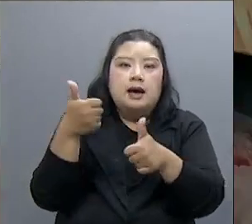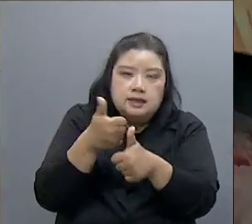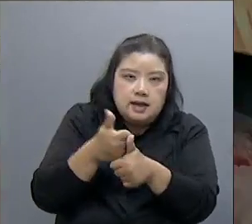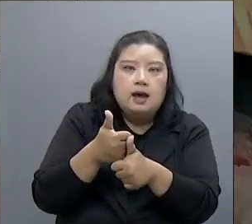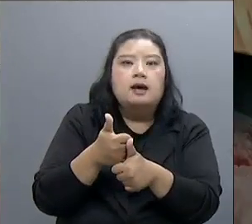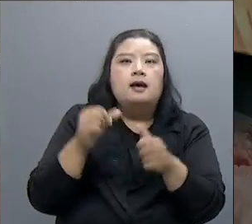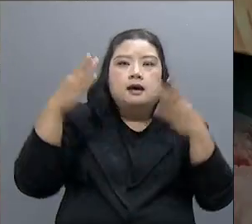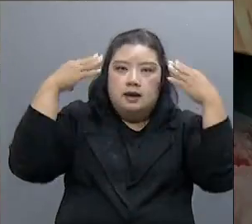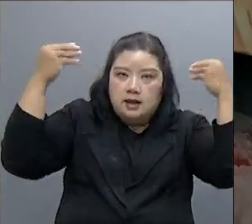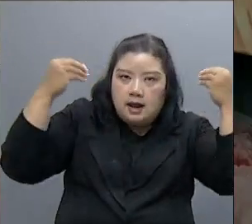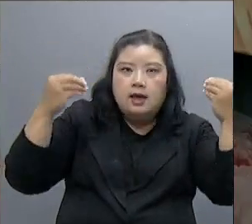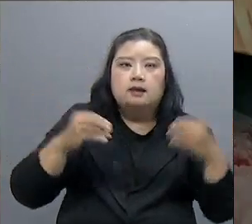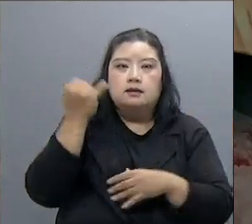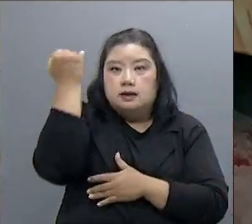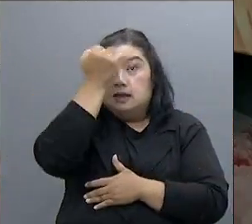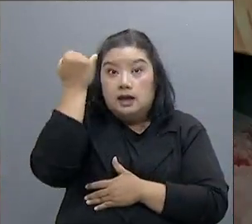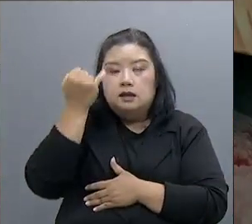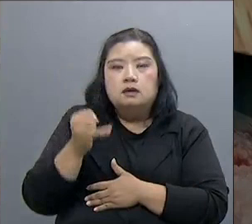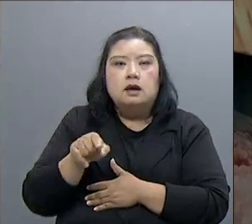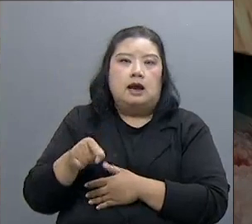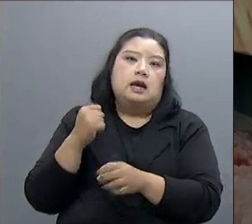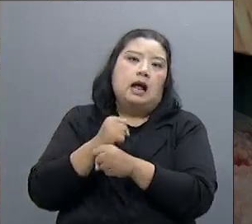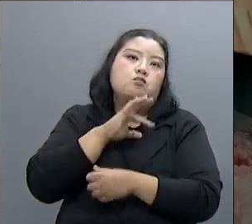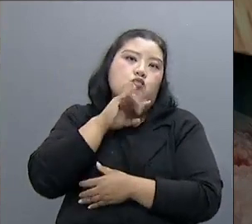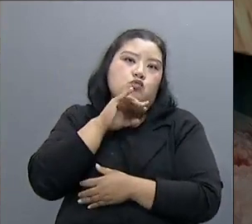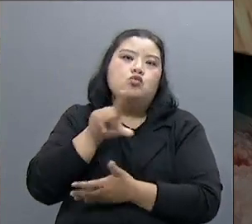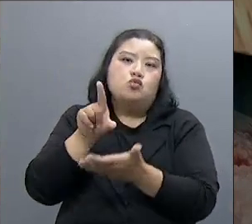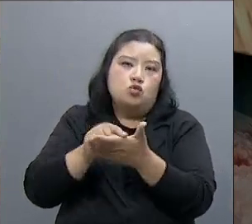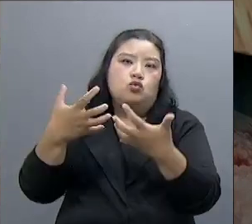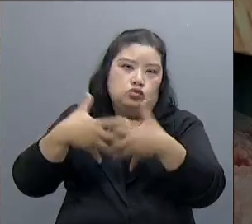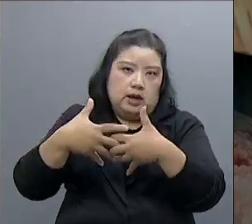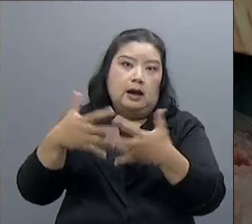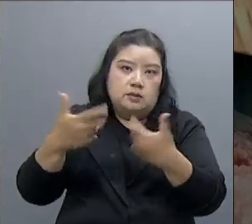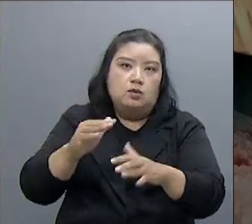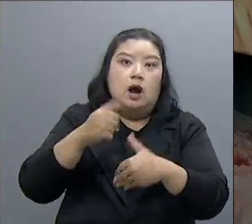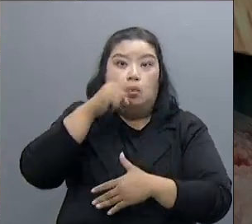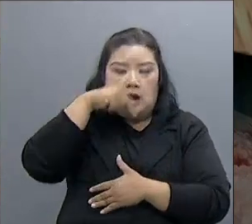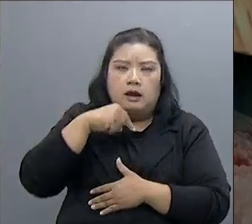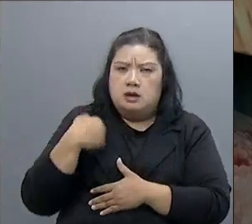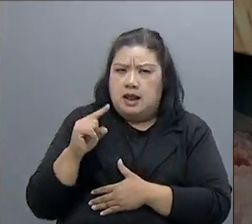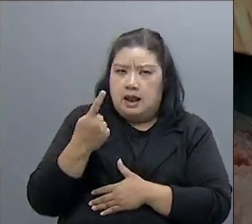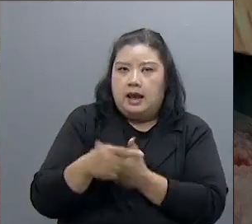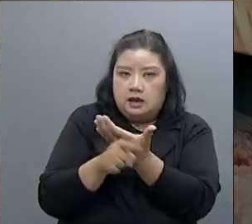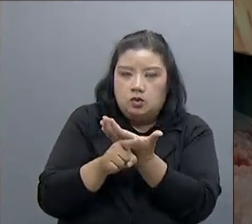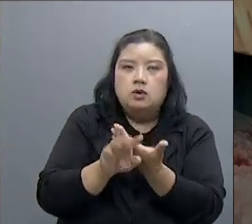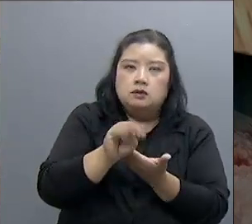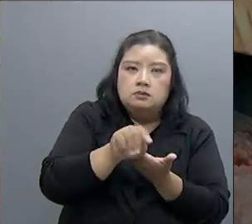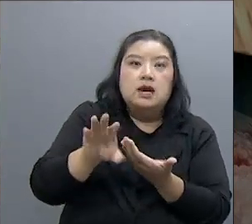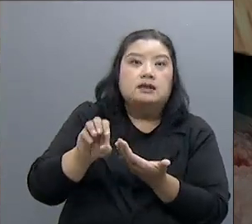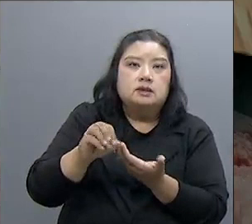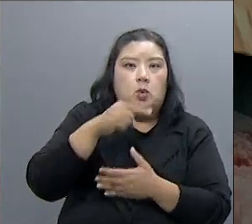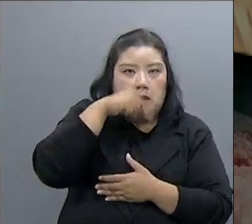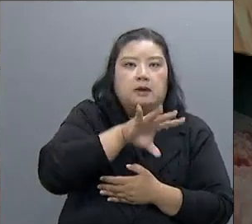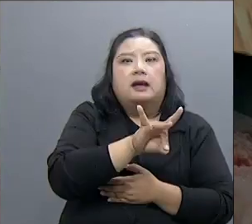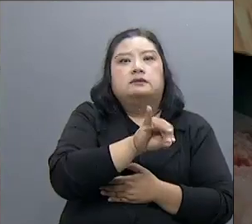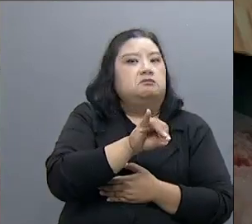ต้นซึ่งประเทศเหล่านี้นะครับมีต้นทุนการผลิตที่ต่ำกว่าประเทศไทยมากเฉลี่ยประมาณ 40-50 บาทต่อกิโลกรัมครับและพบ